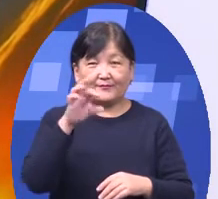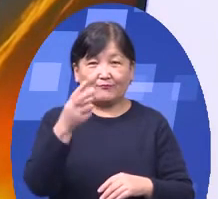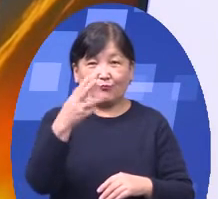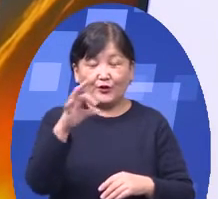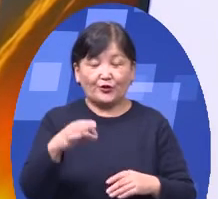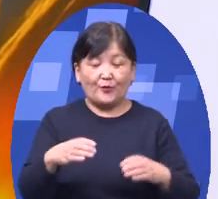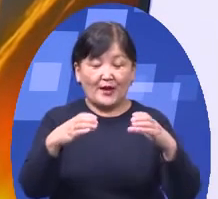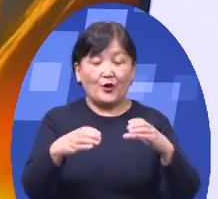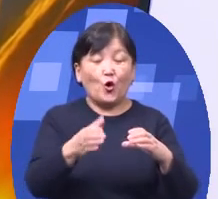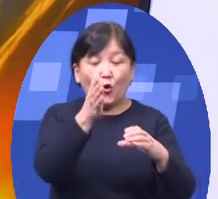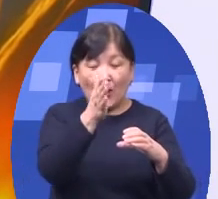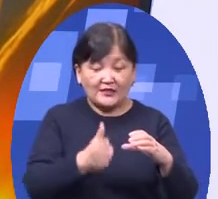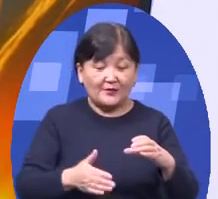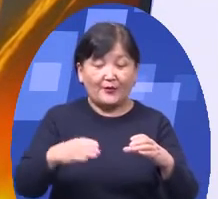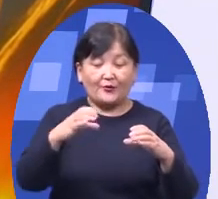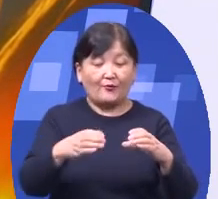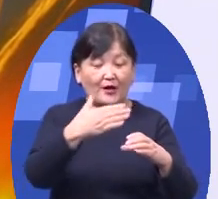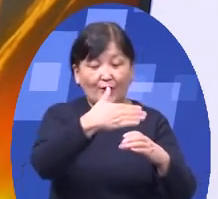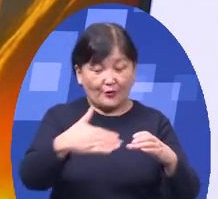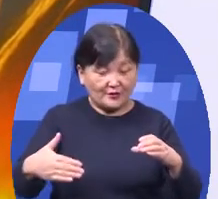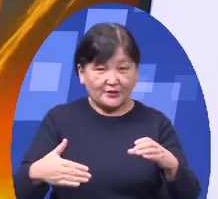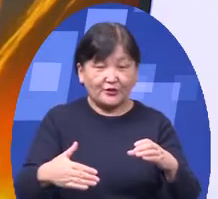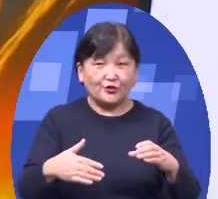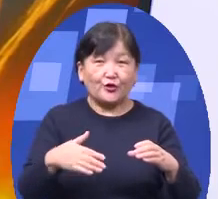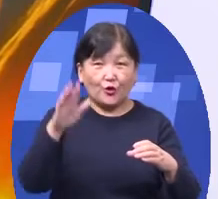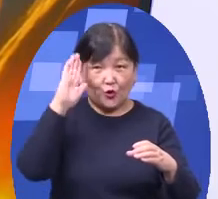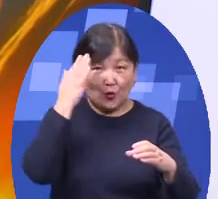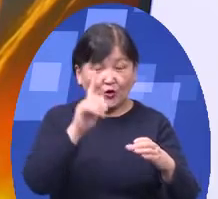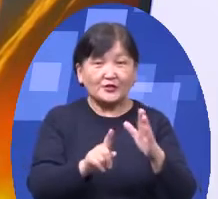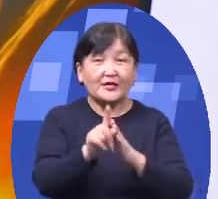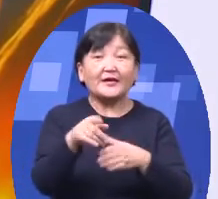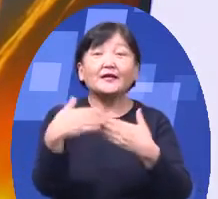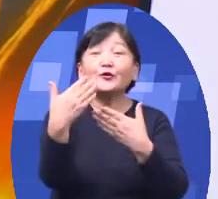Болдоо маань хуваасан бэлгүүгээ өвөөгөөсөө эхлэн тараалаа.